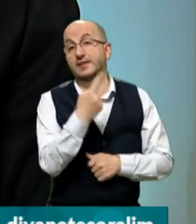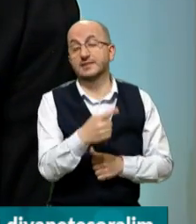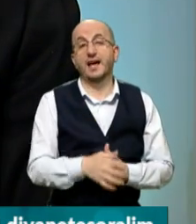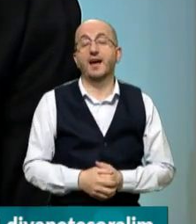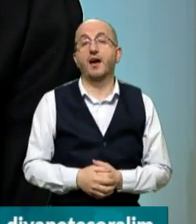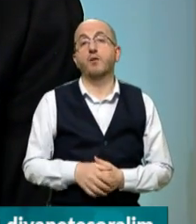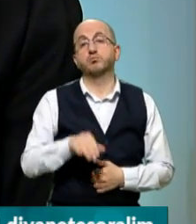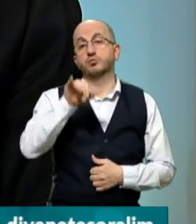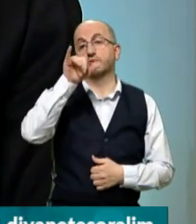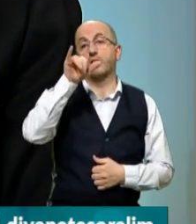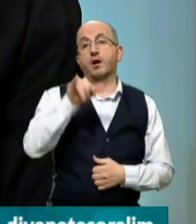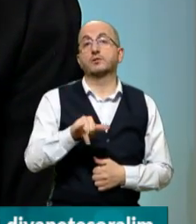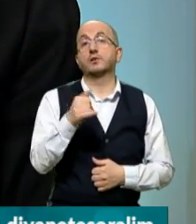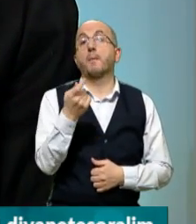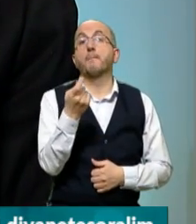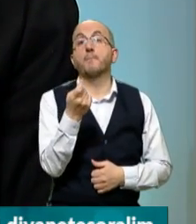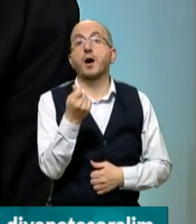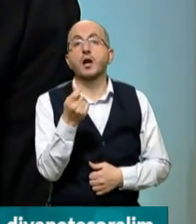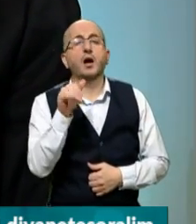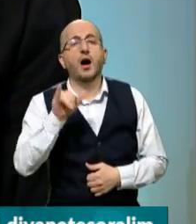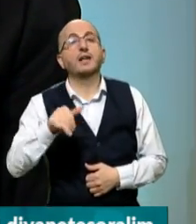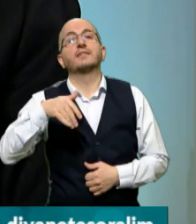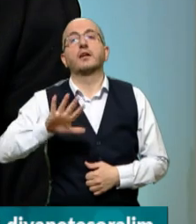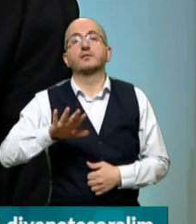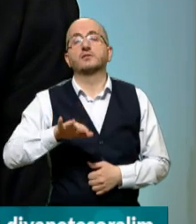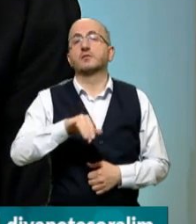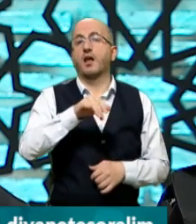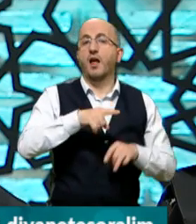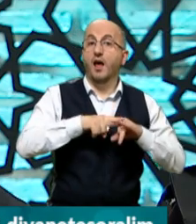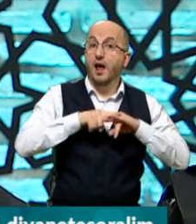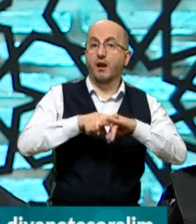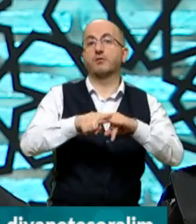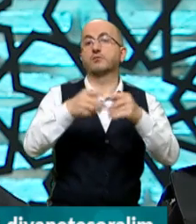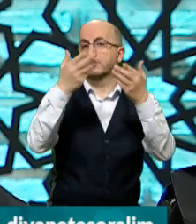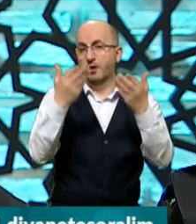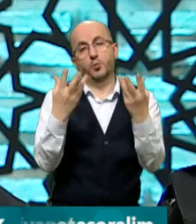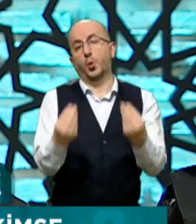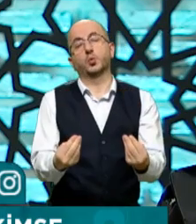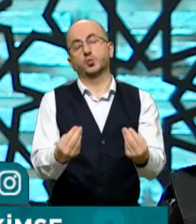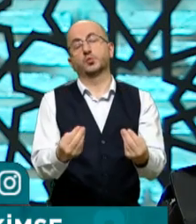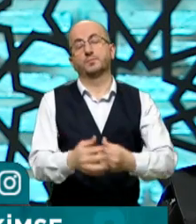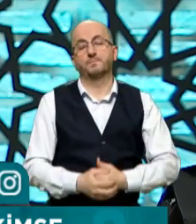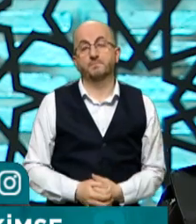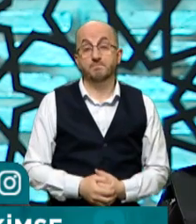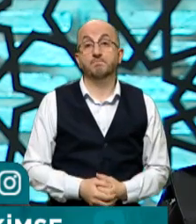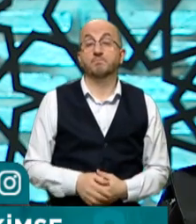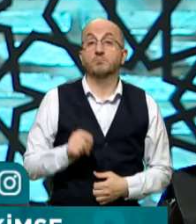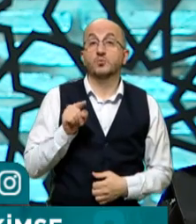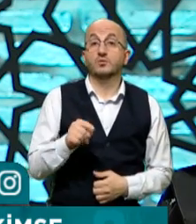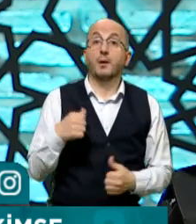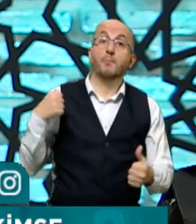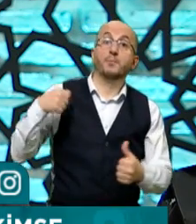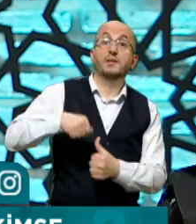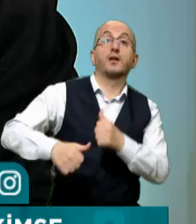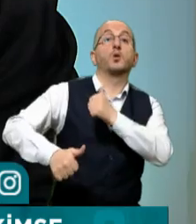şahıs hakkını helal ederse bu hakta mali haklar değilse o zaman helallik gerçekleşmiştir. Helallik nedir? Gerçekleşmiştir. Bundan bir daha